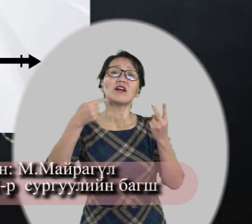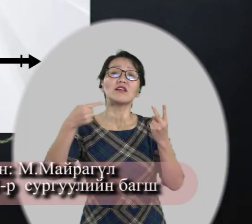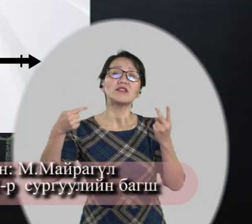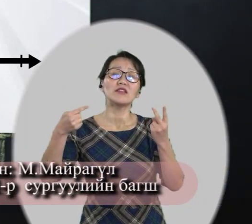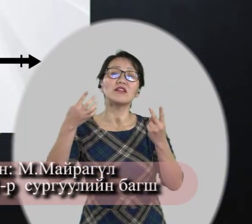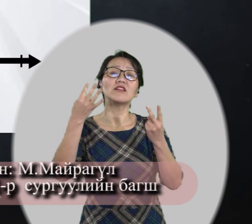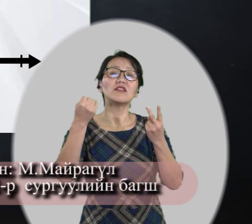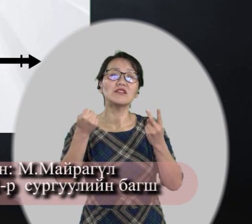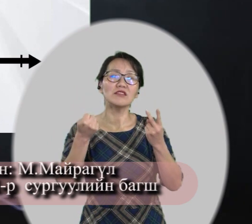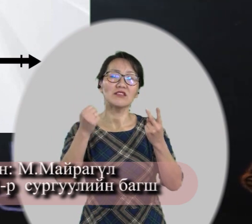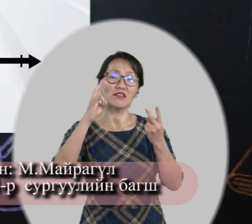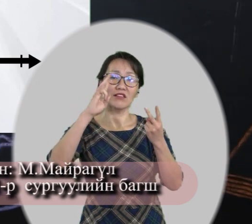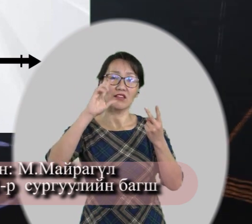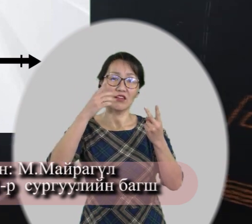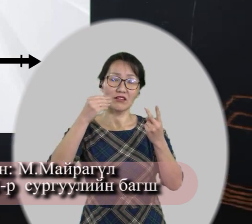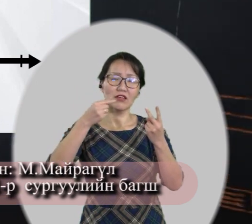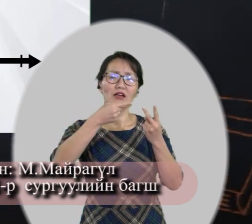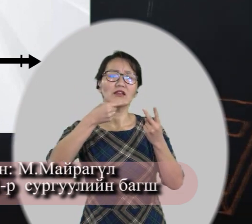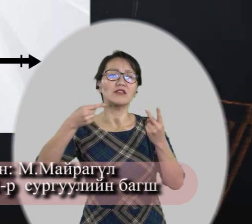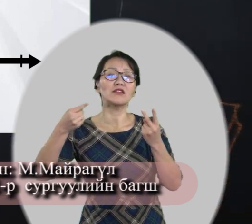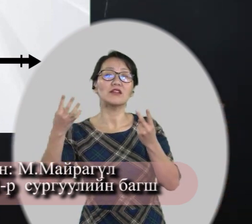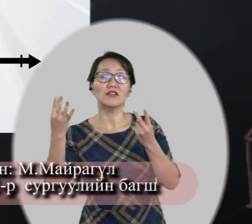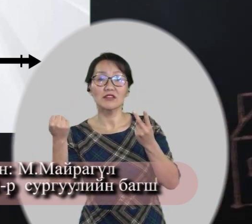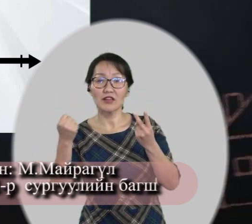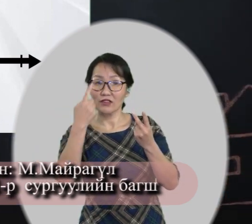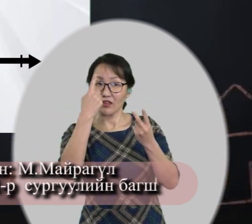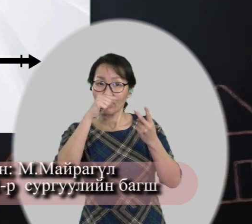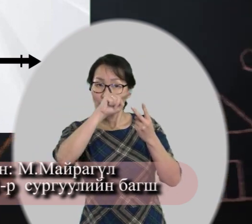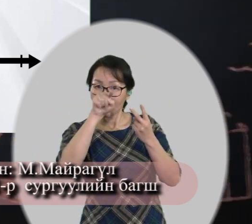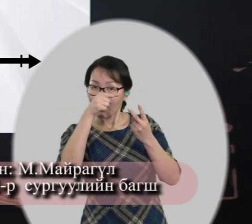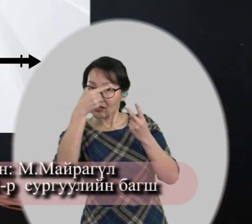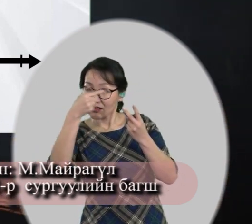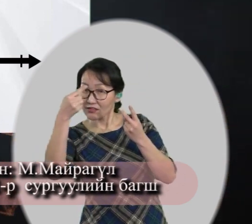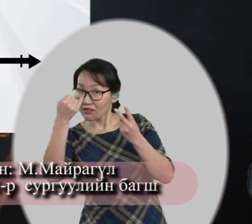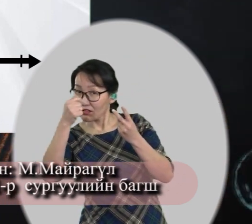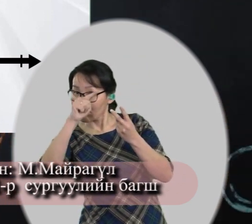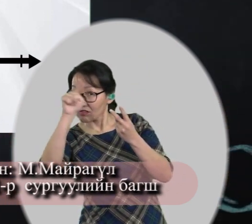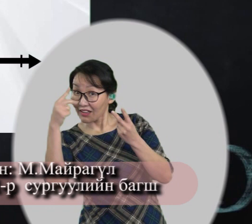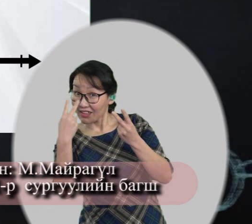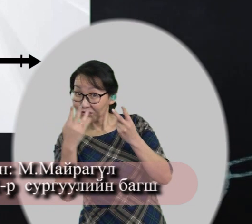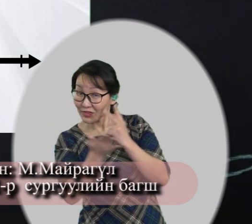сандар бір-бірлік азаятыны белгілі болды.